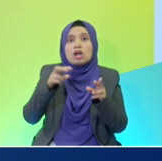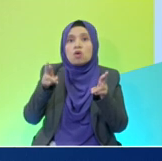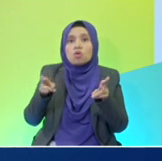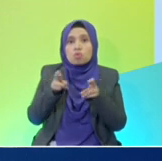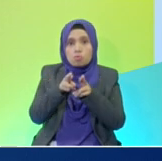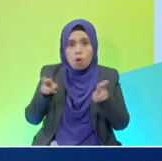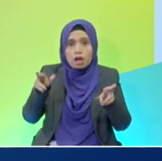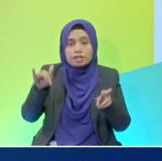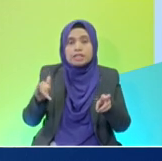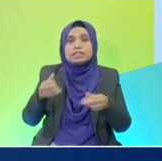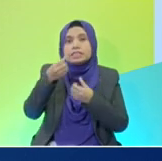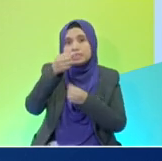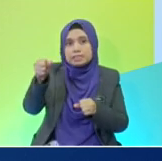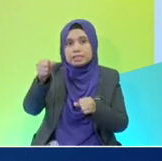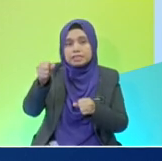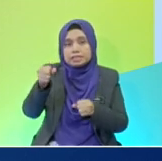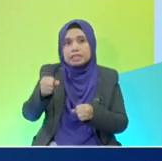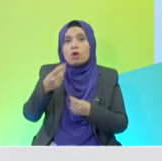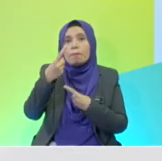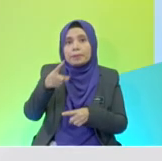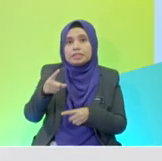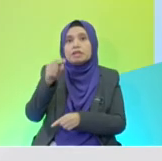Dan meletakkan 10 jawaban dia adalah